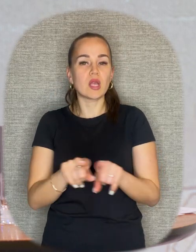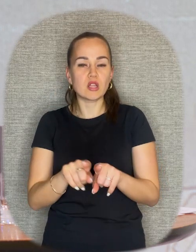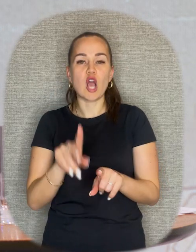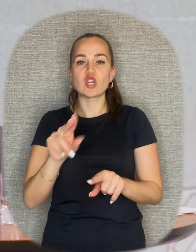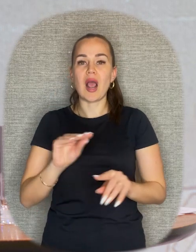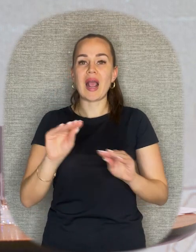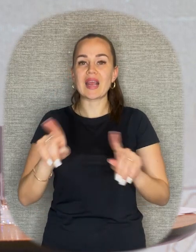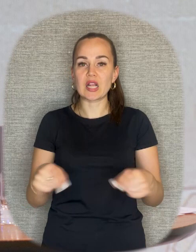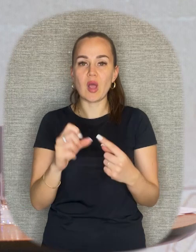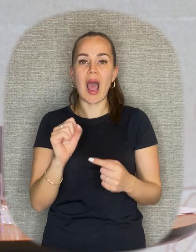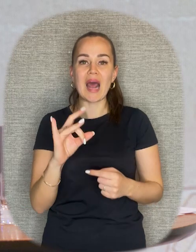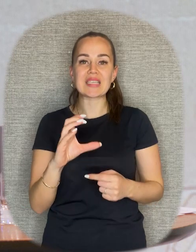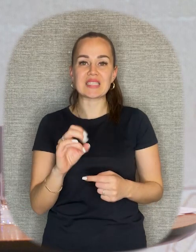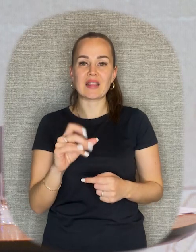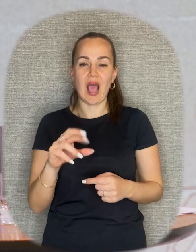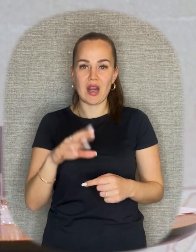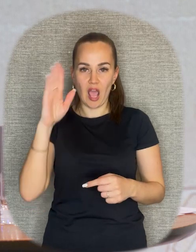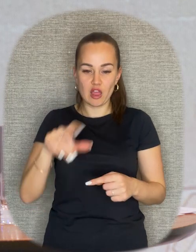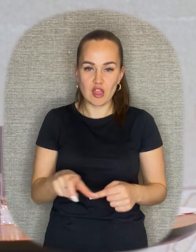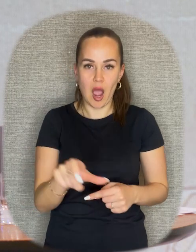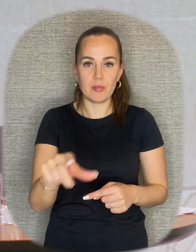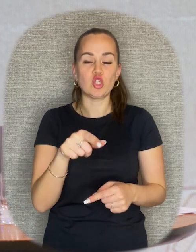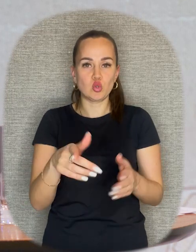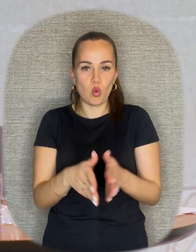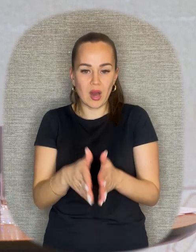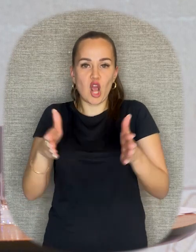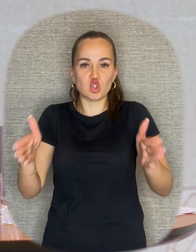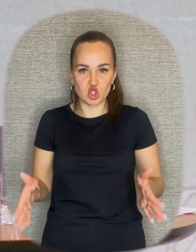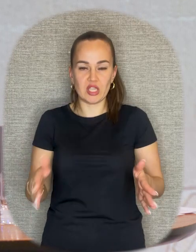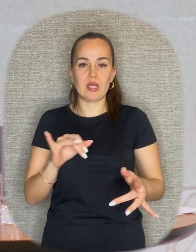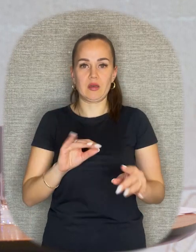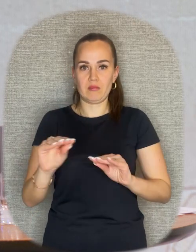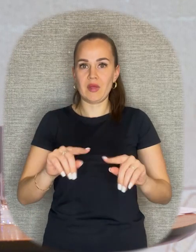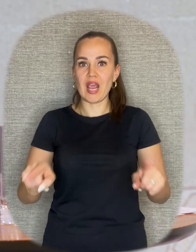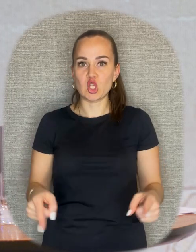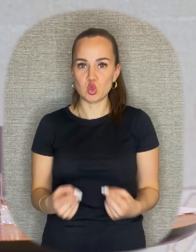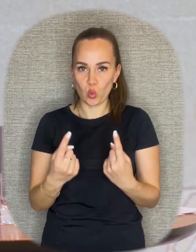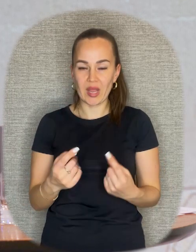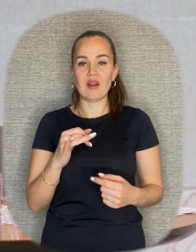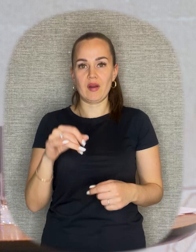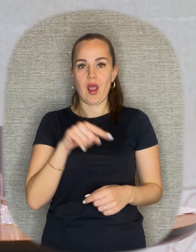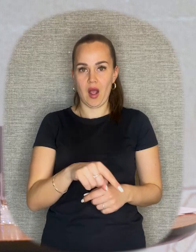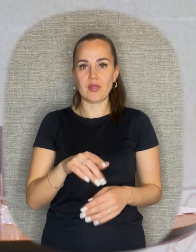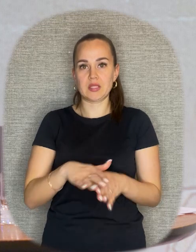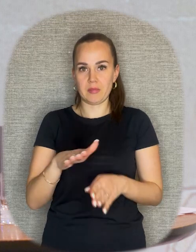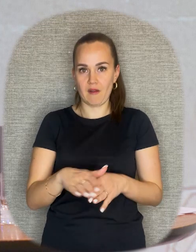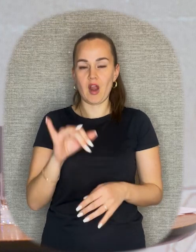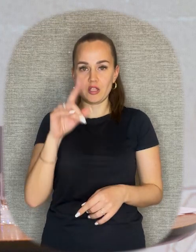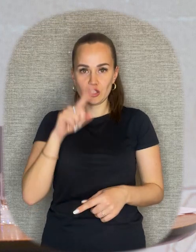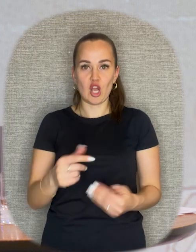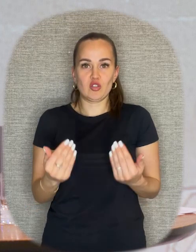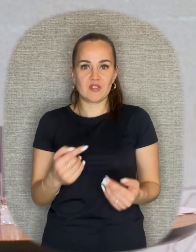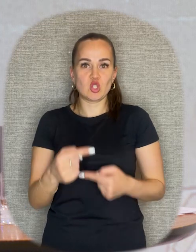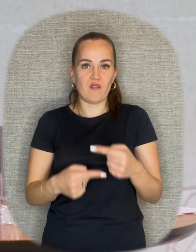вот этого ансамбля относится к соро треть соро чет годам также как и реконструкция арсенальной набережной которую